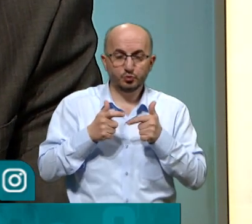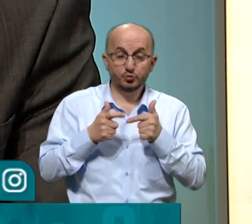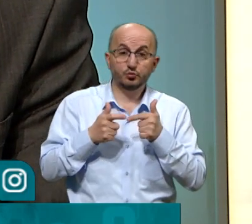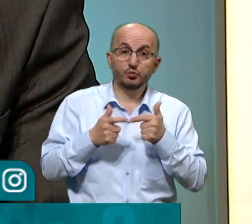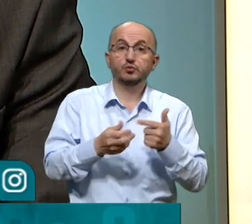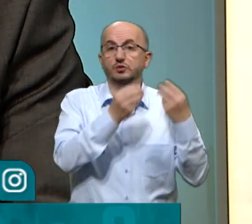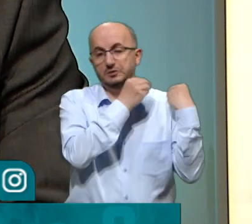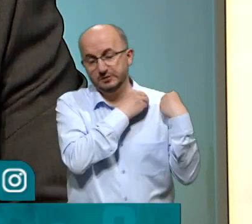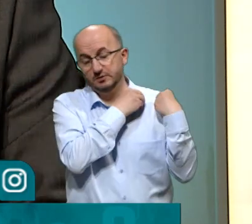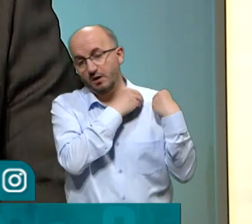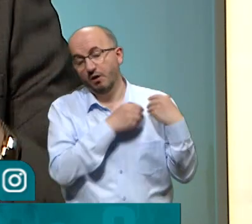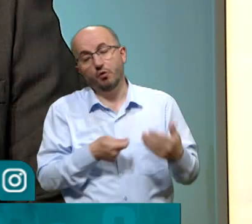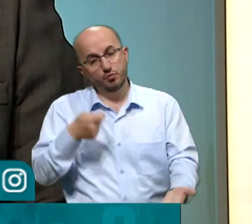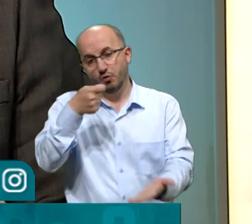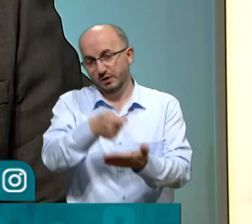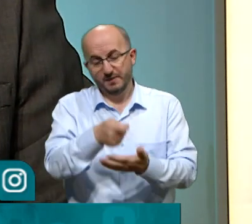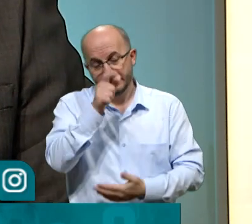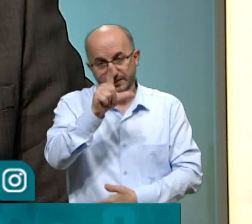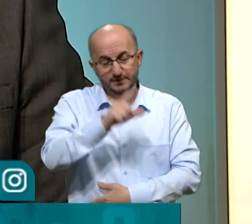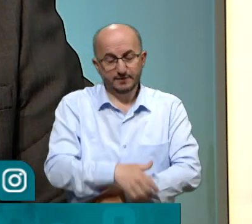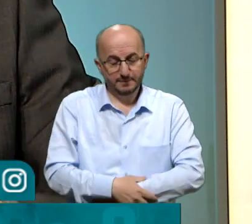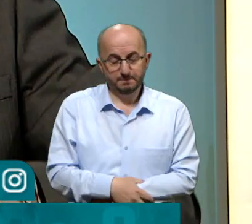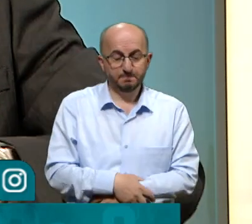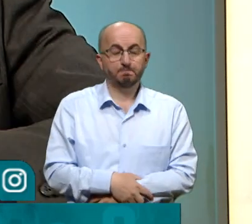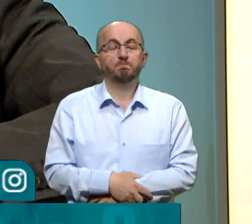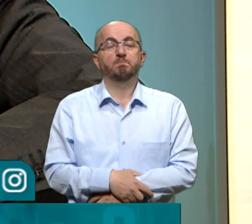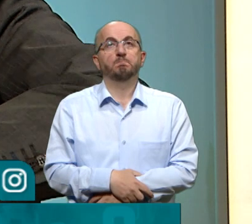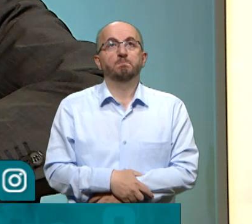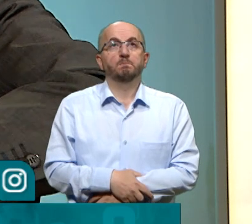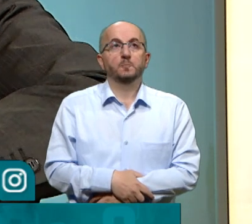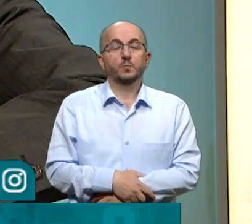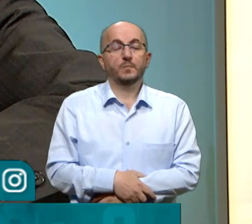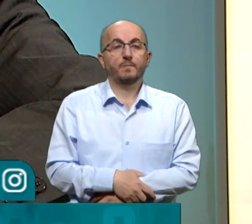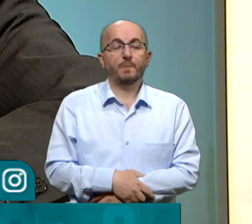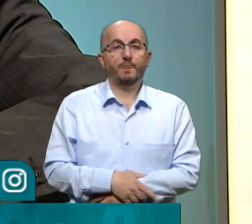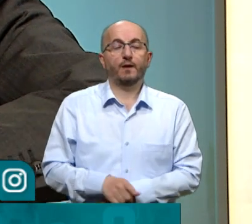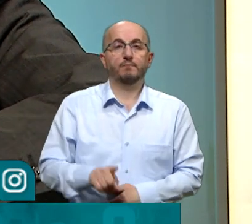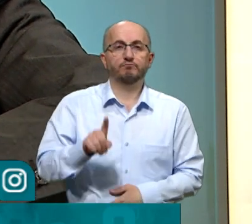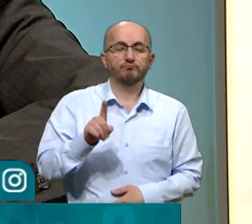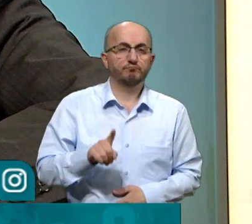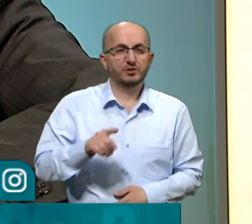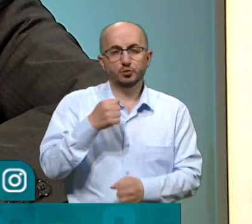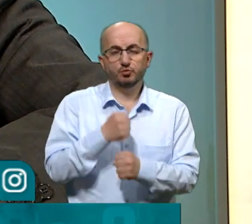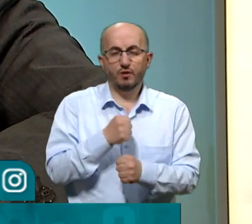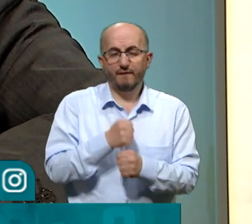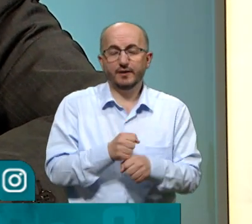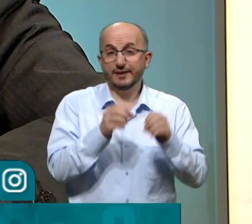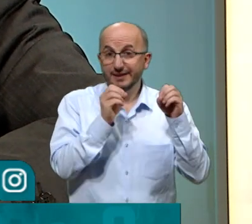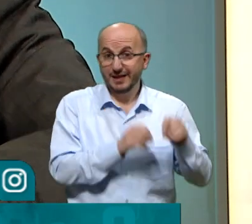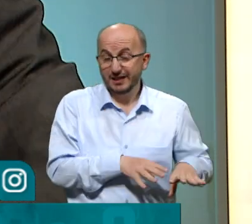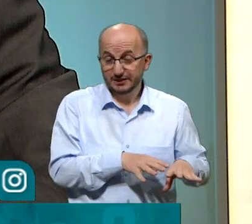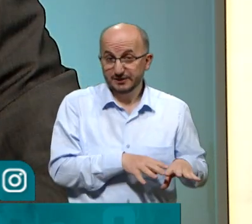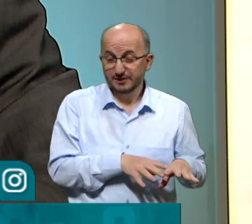yapacaksın çıkartıp ödeyeceksin bu gibi yani demek ki bir hak ihlali ve bir görevin Turkey